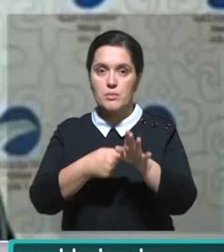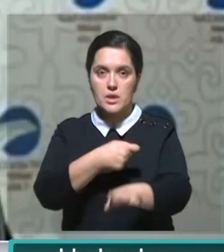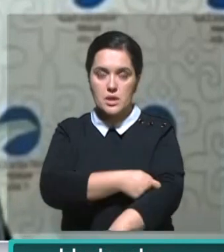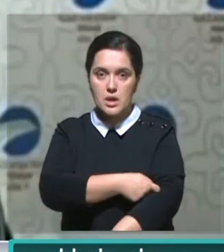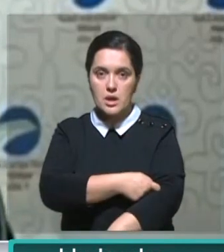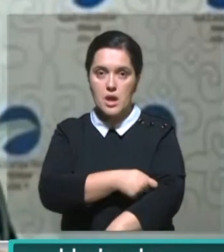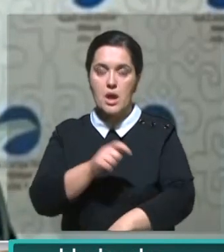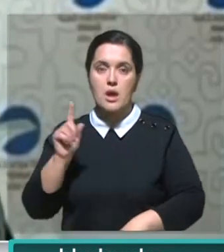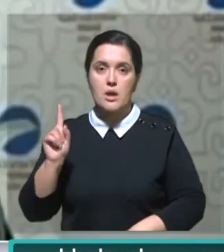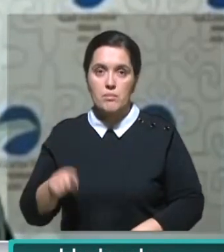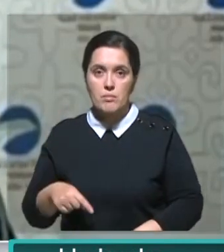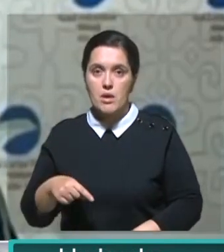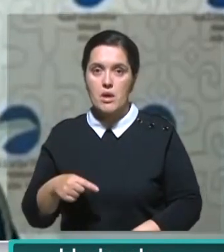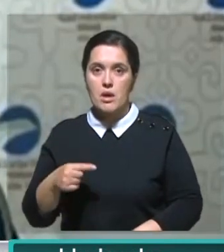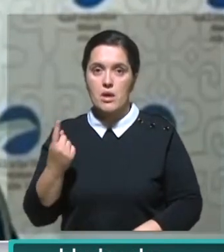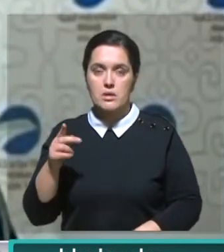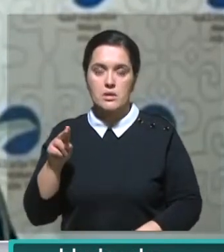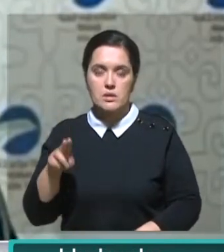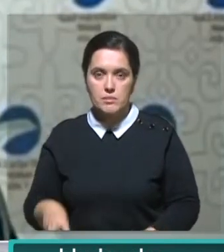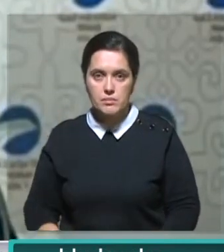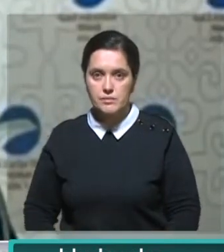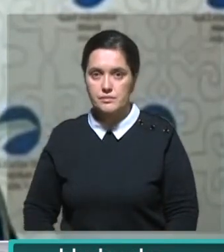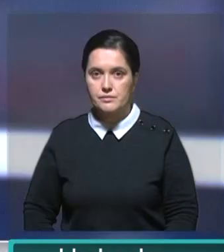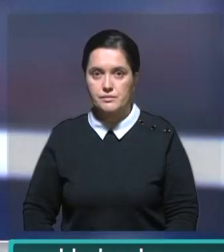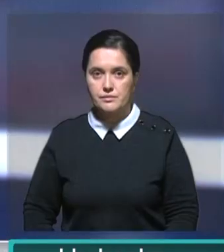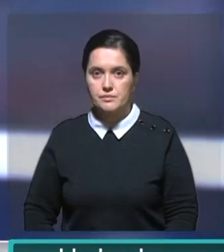а иногда в отдельном случае и больше 1 километра.